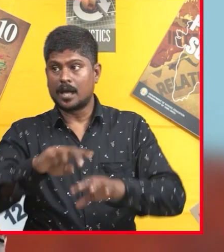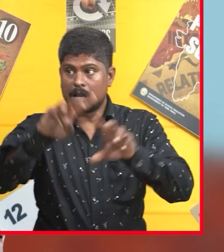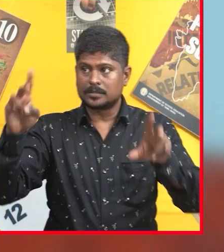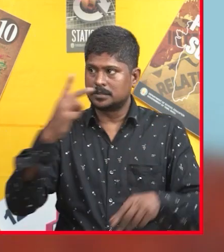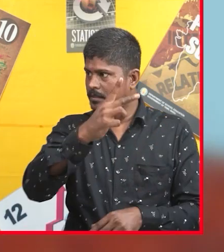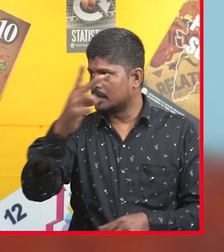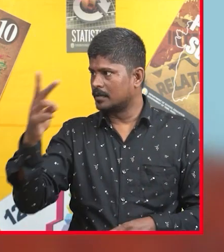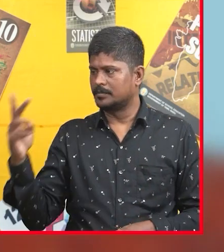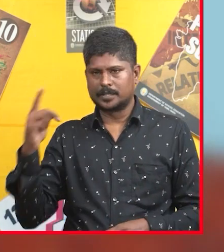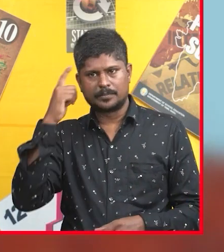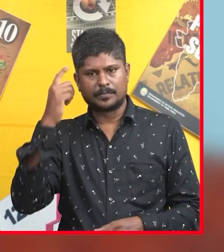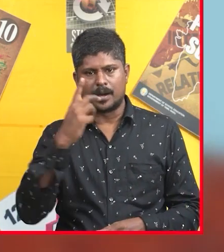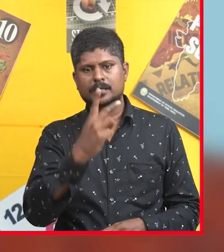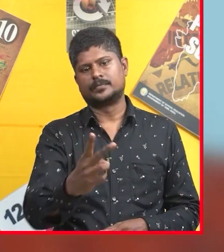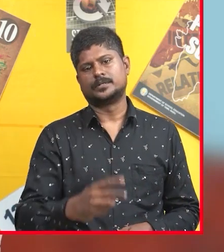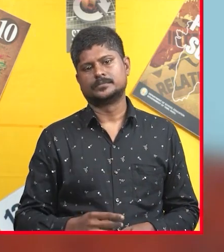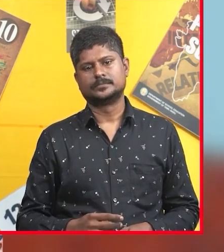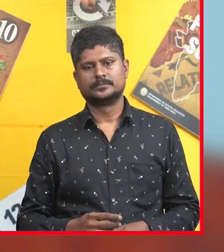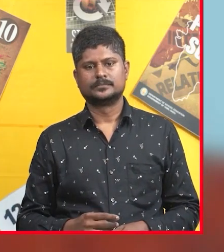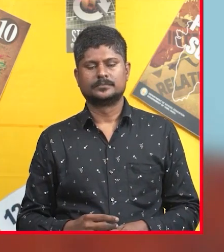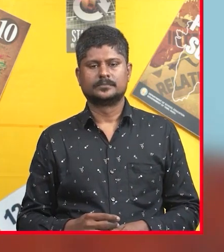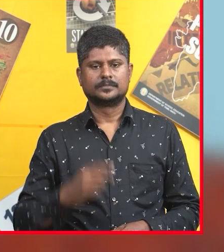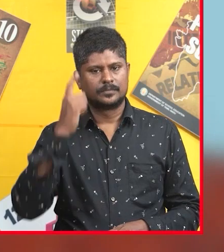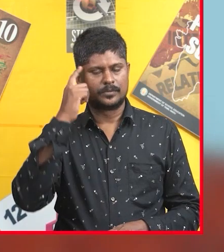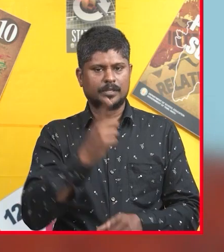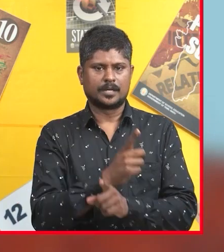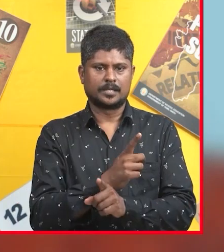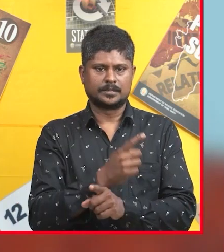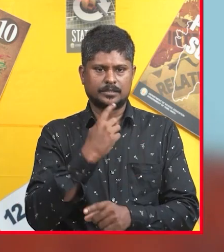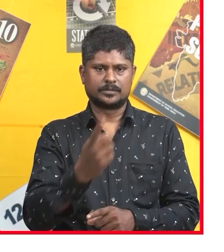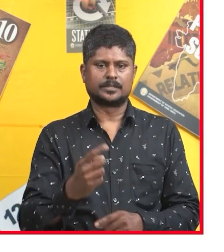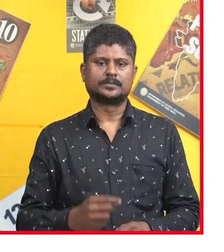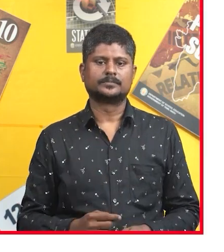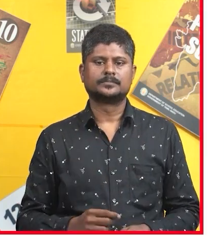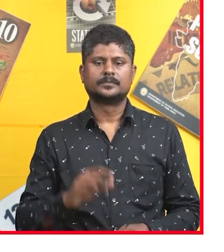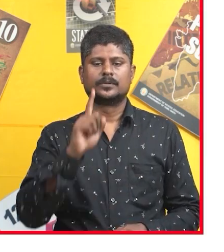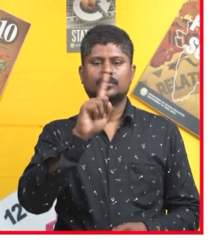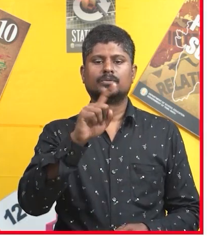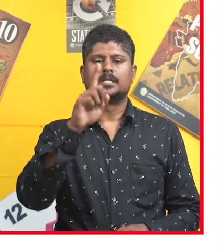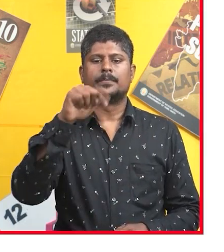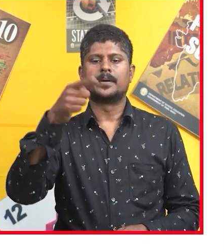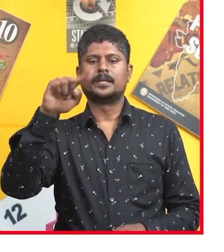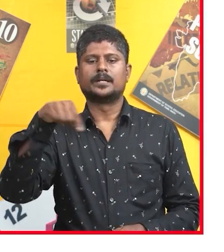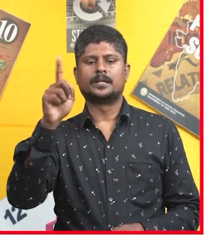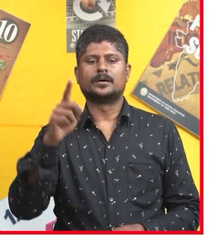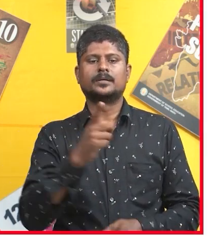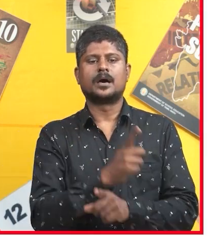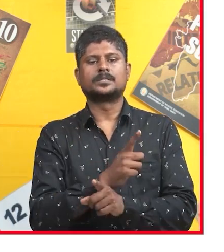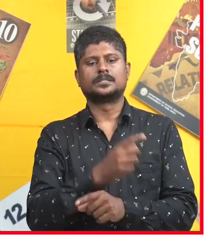யாரேனும் இருக்கீங்களா அப்படின்னு கேட்கக்கூடிய பழக்கம் இருந்துச்சு அப்படின்னு குறுந்தொகையில 118வது